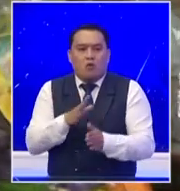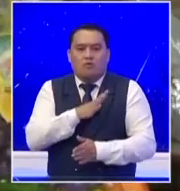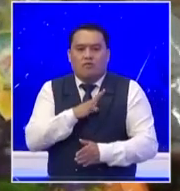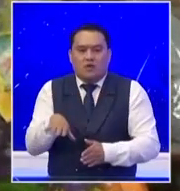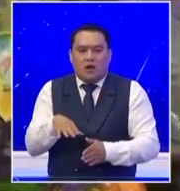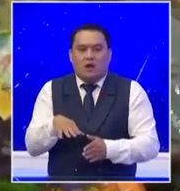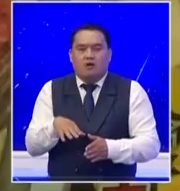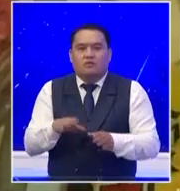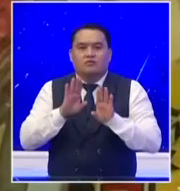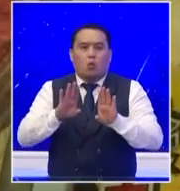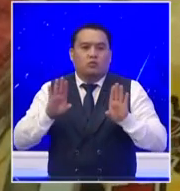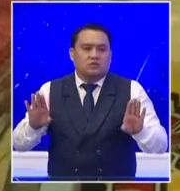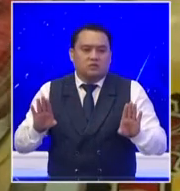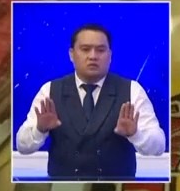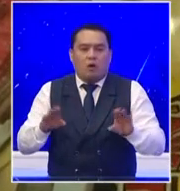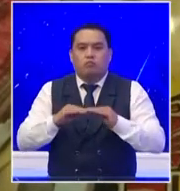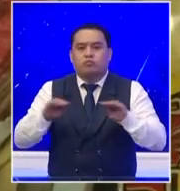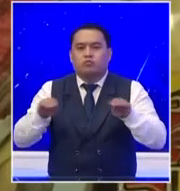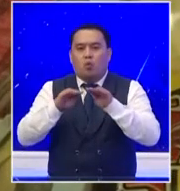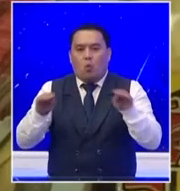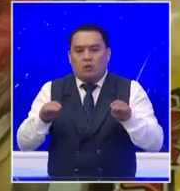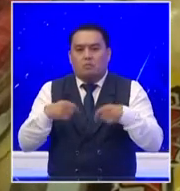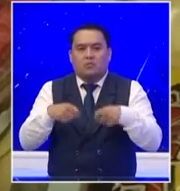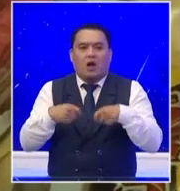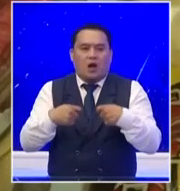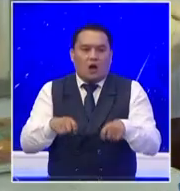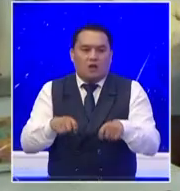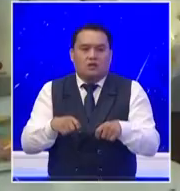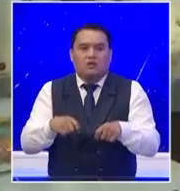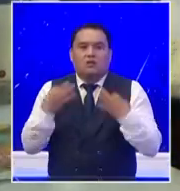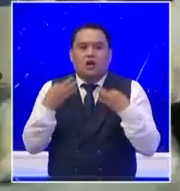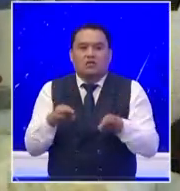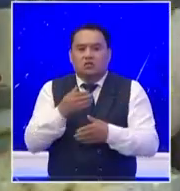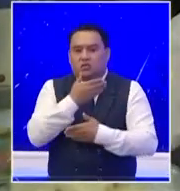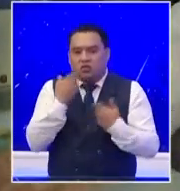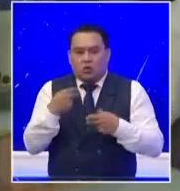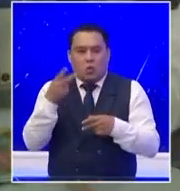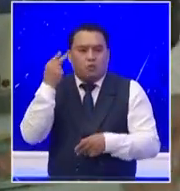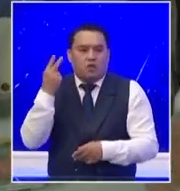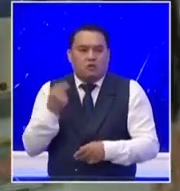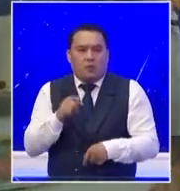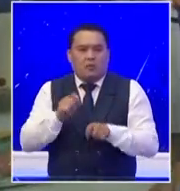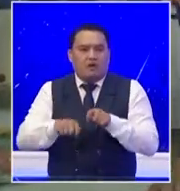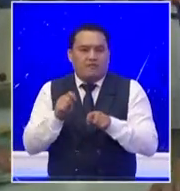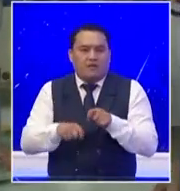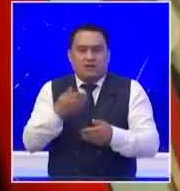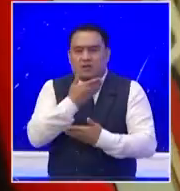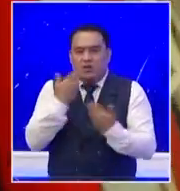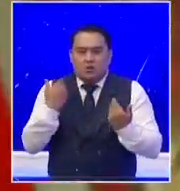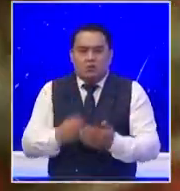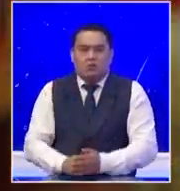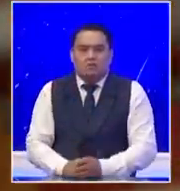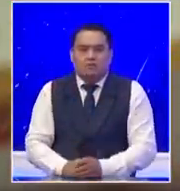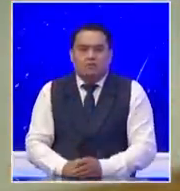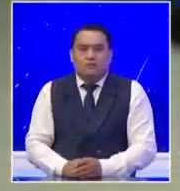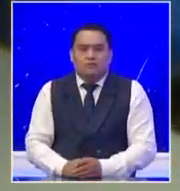красуется прямо на стойках, а не на полках. А в этой лавке продают не сертифицированные пельмени от непроверенного производителя. Такой цех